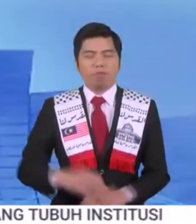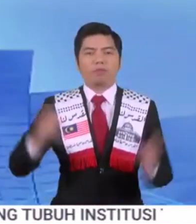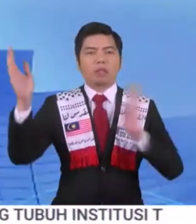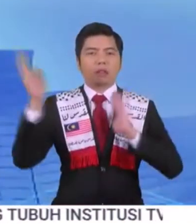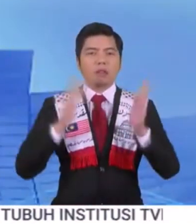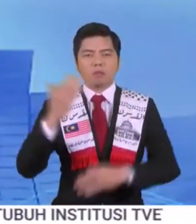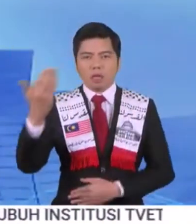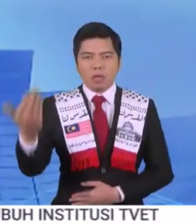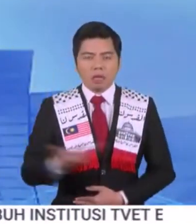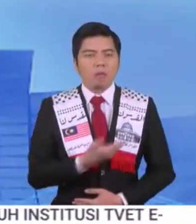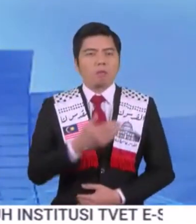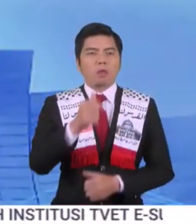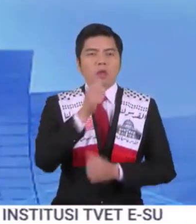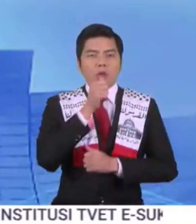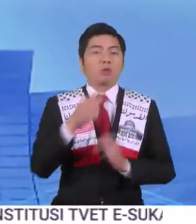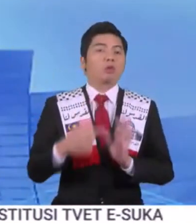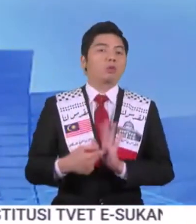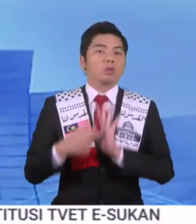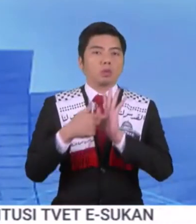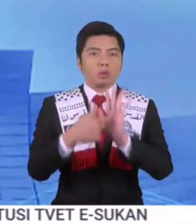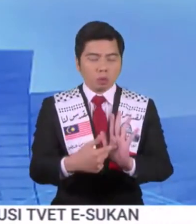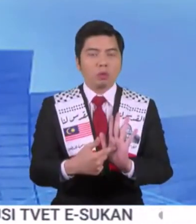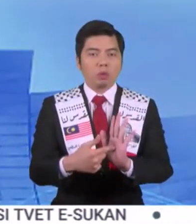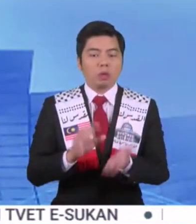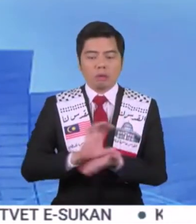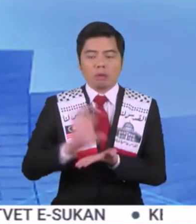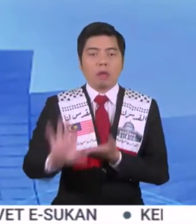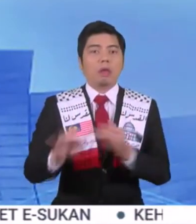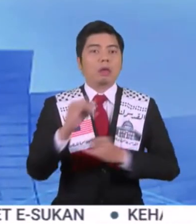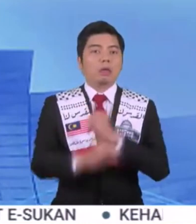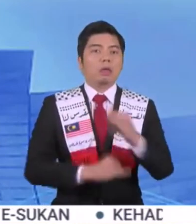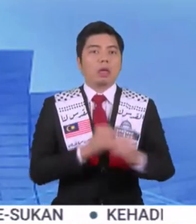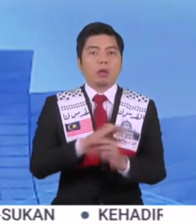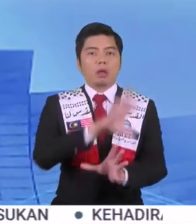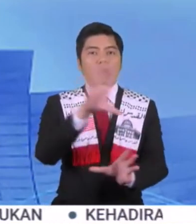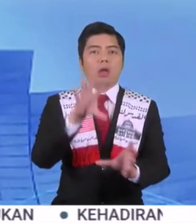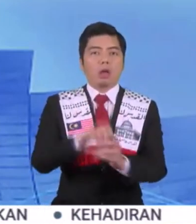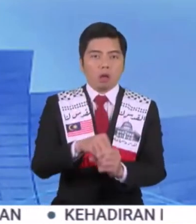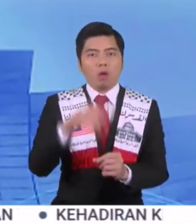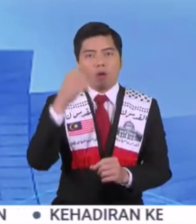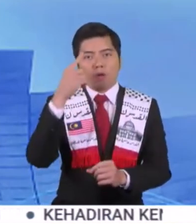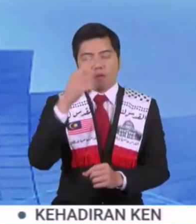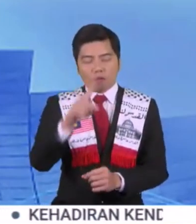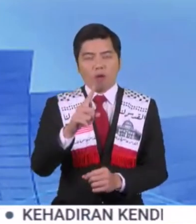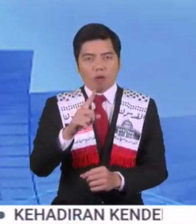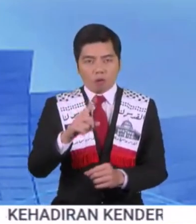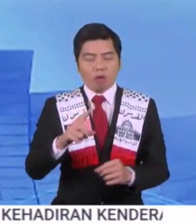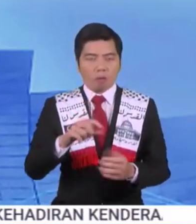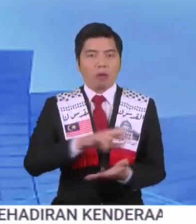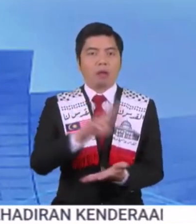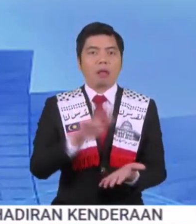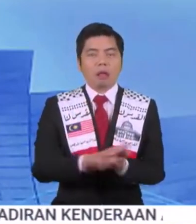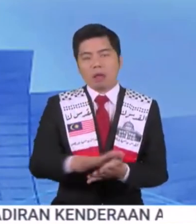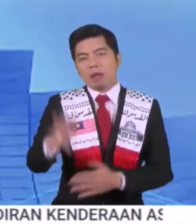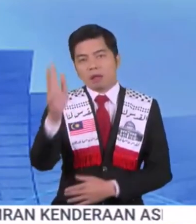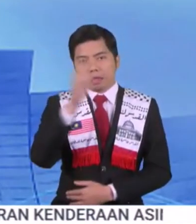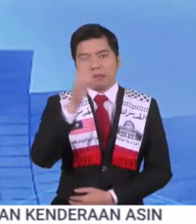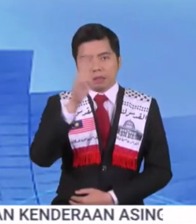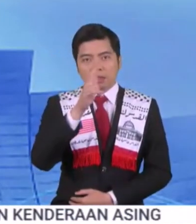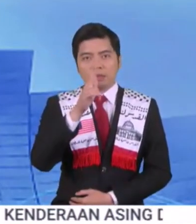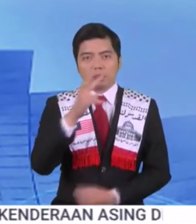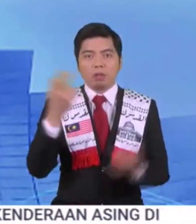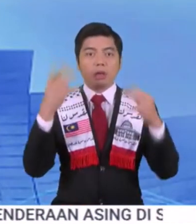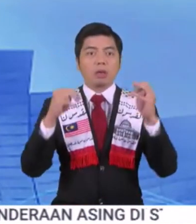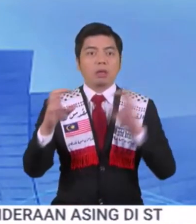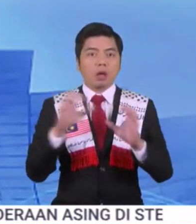Malaysia mengalu-alukan minat ditunjukkan pelabur antarabangsa untuk terlibat sama dalam pelaksanaan dasar kerajaan. Perdana Menteri berkata keyakinan pelabur